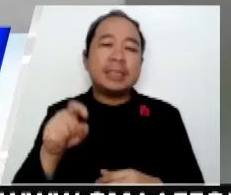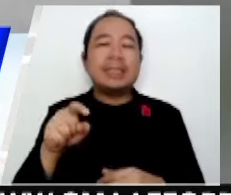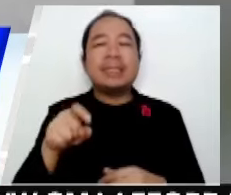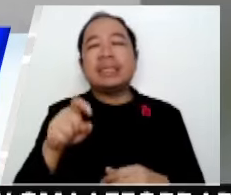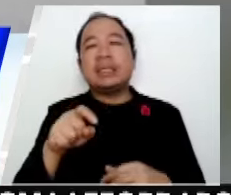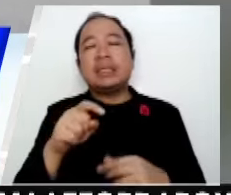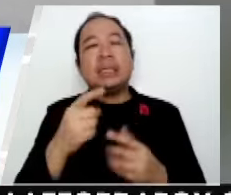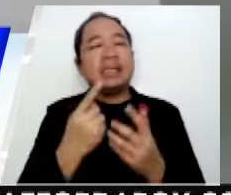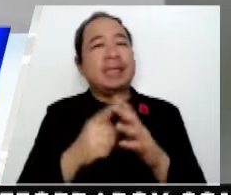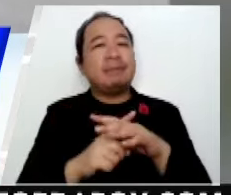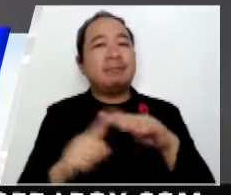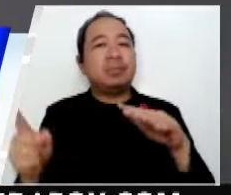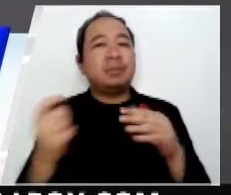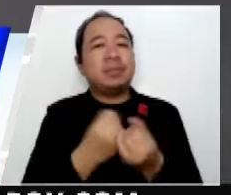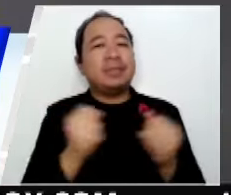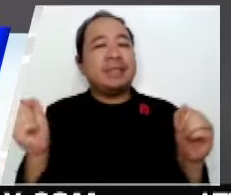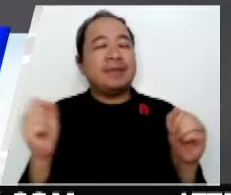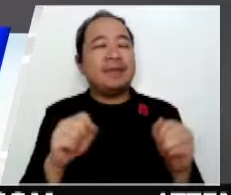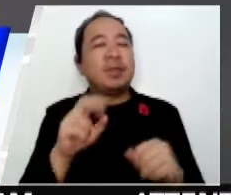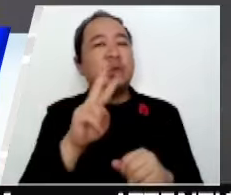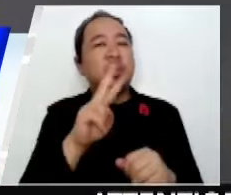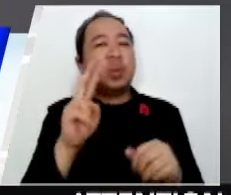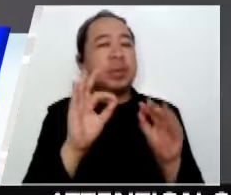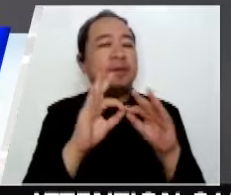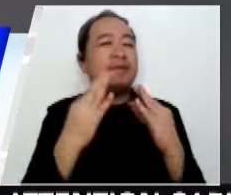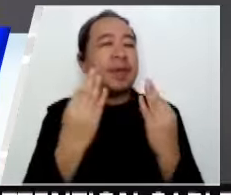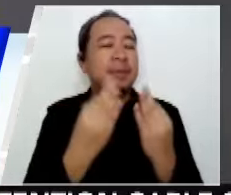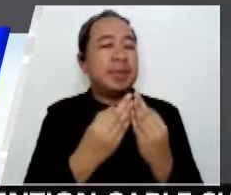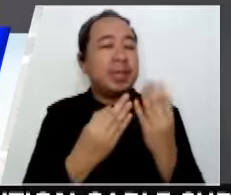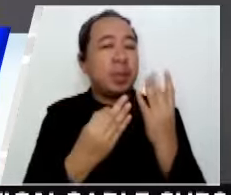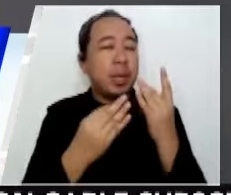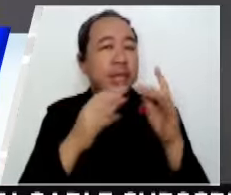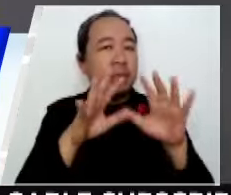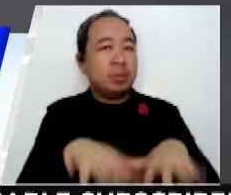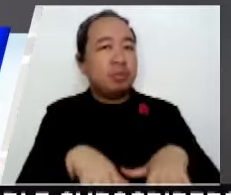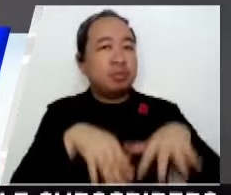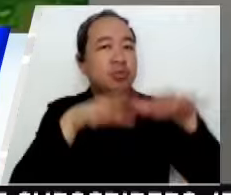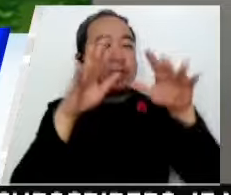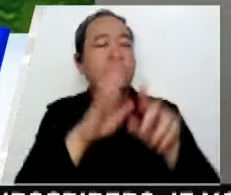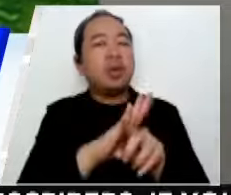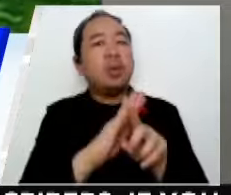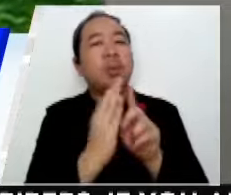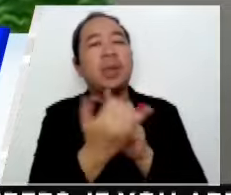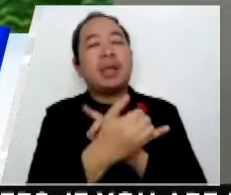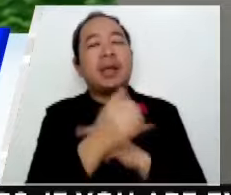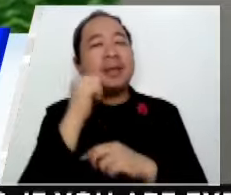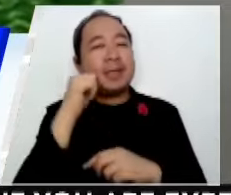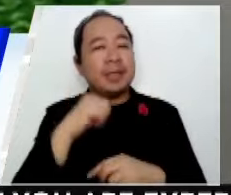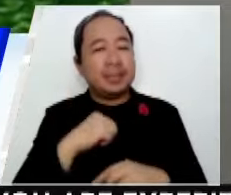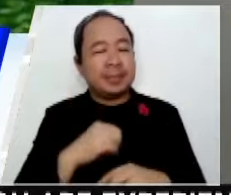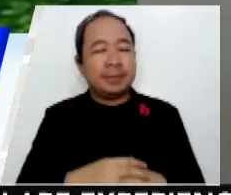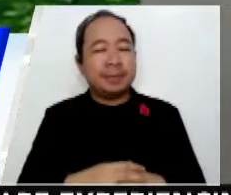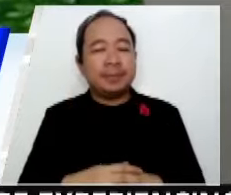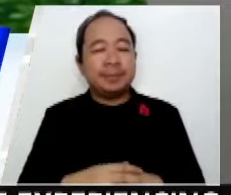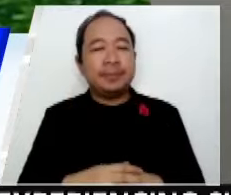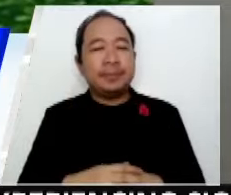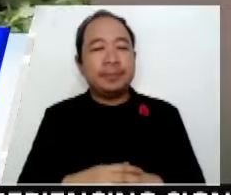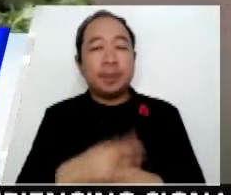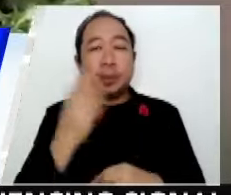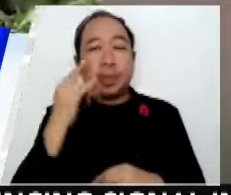center ang dalawang pamilya matapos bumaha sa Barangay Tulawag City kahapon. Umapaw din kasi ang creek